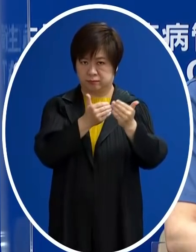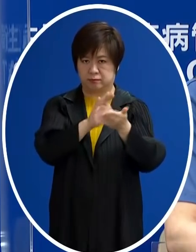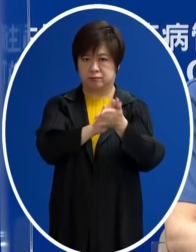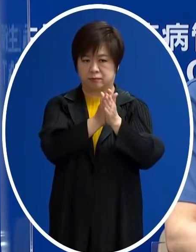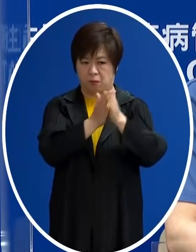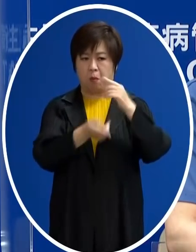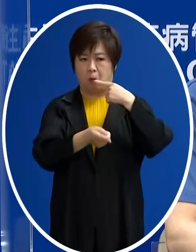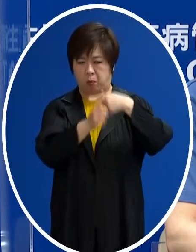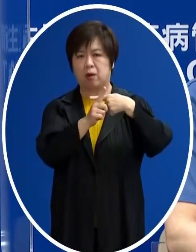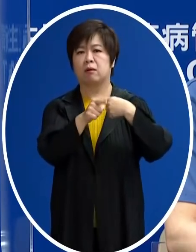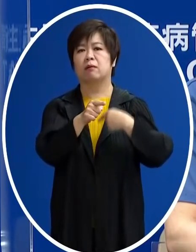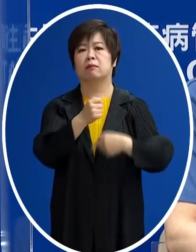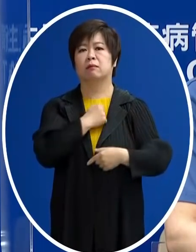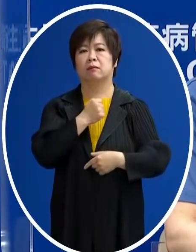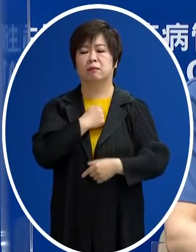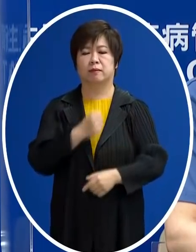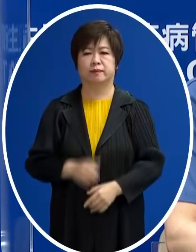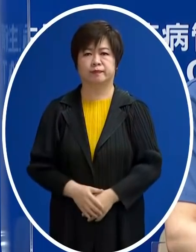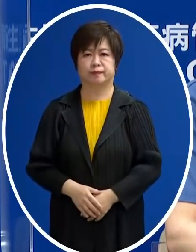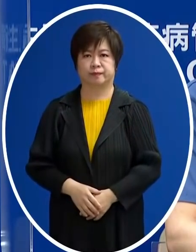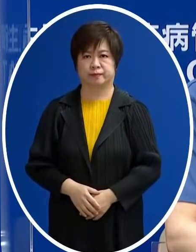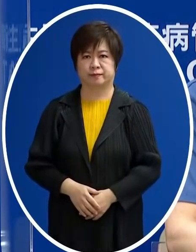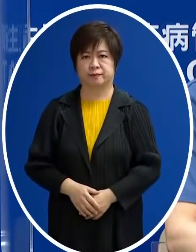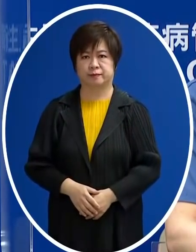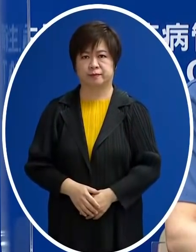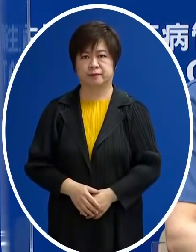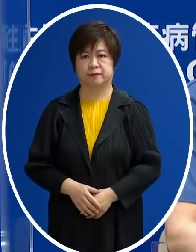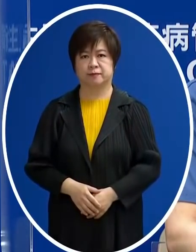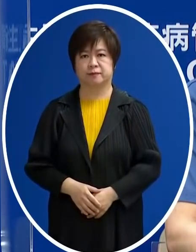的裁剪出来的。